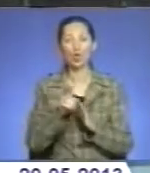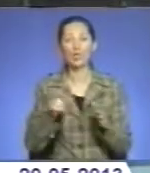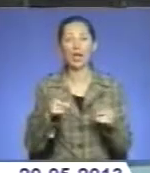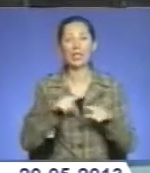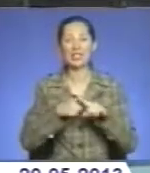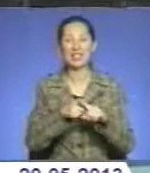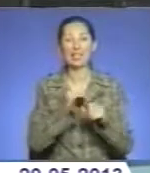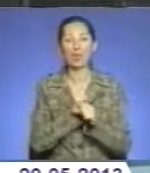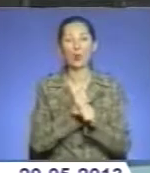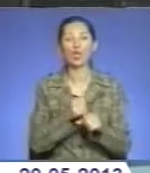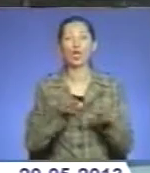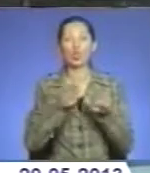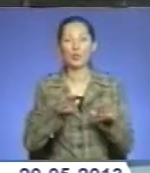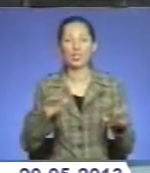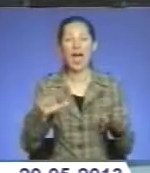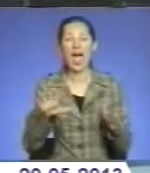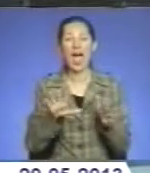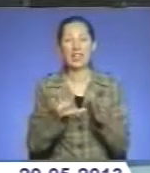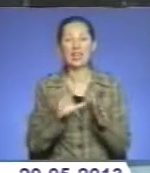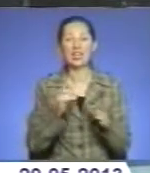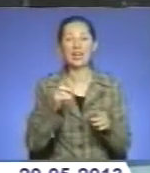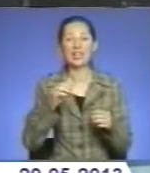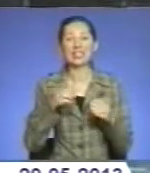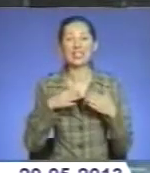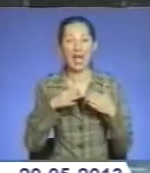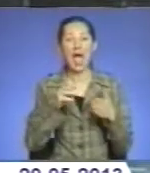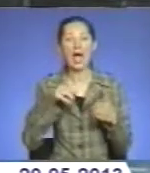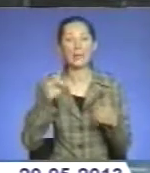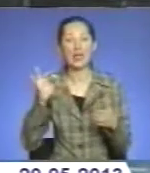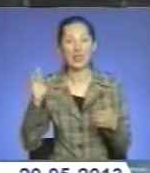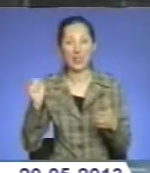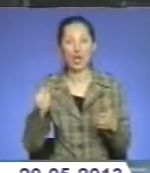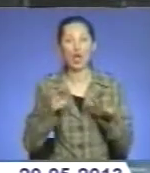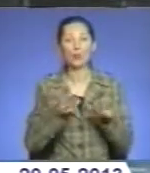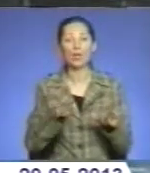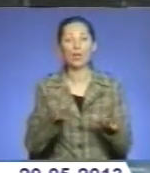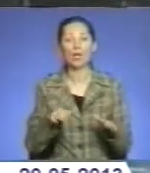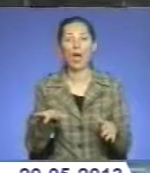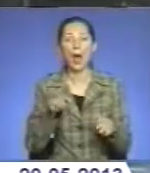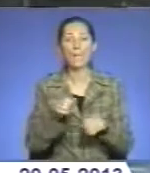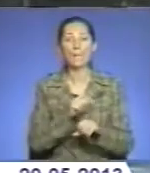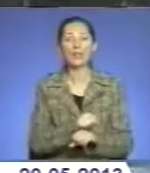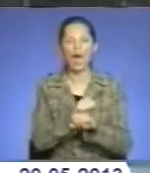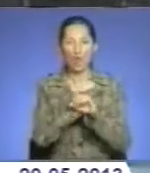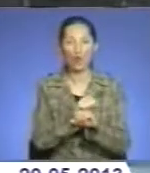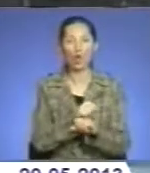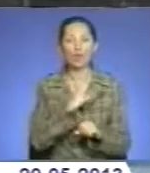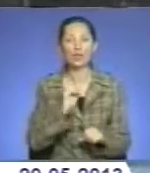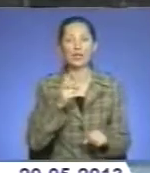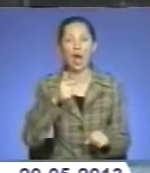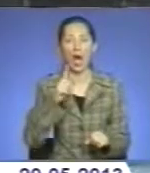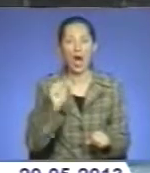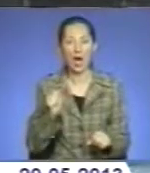там LNG-терміналу. Споруджуватиме морську платформу і з прийняття скрапленого газу американська енергокомпанія. В уряді переконані,